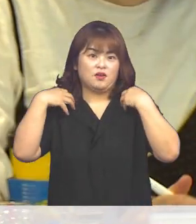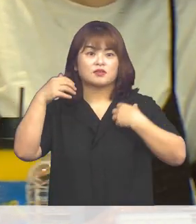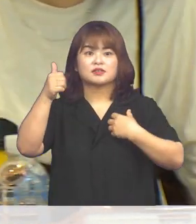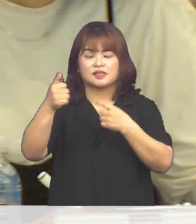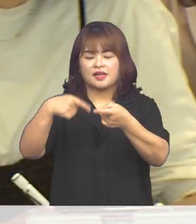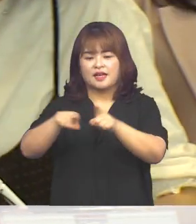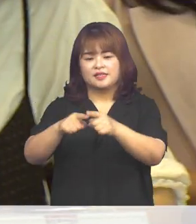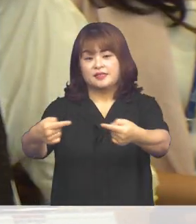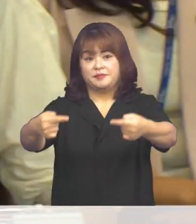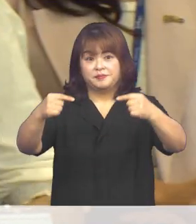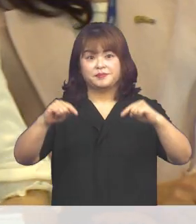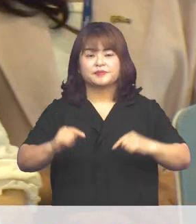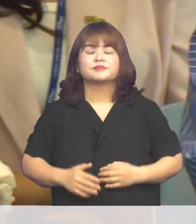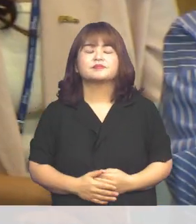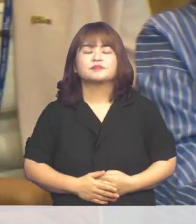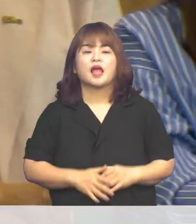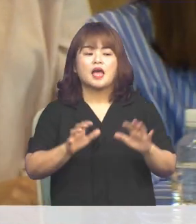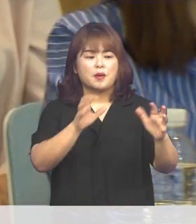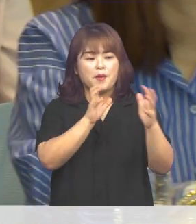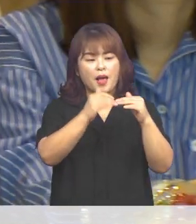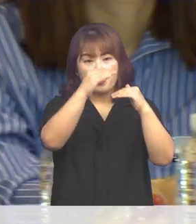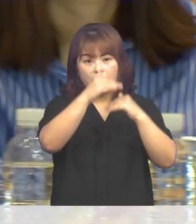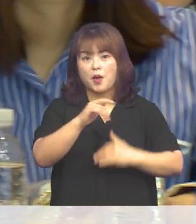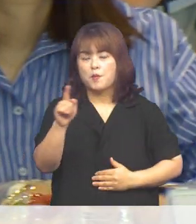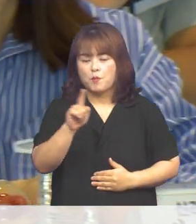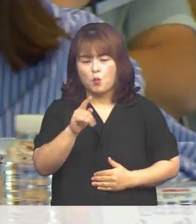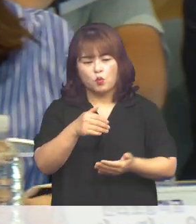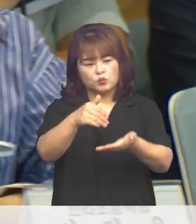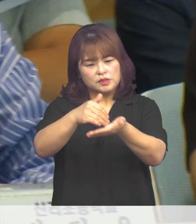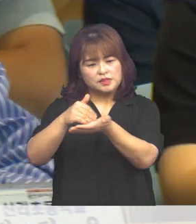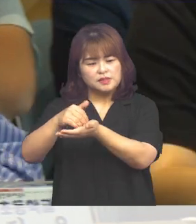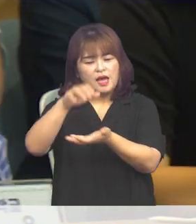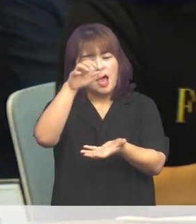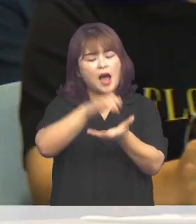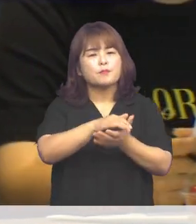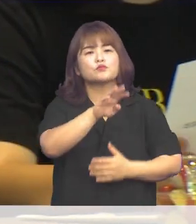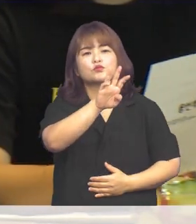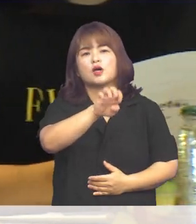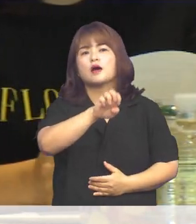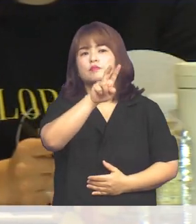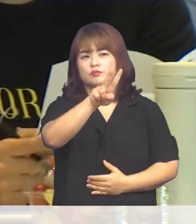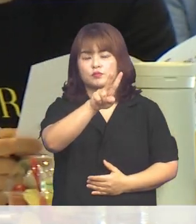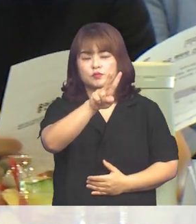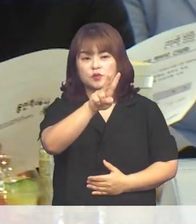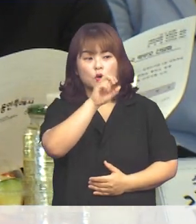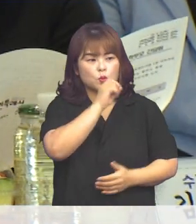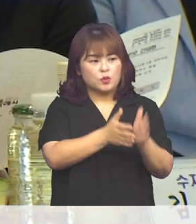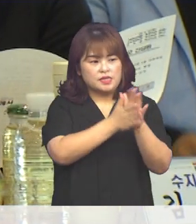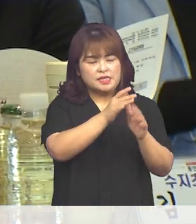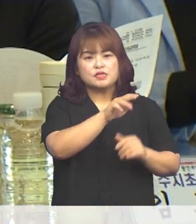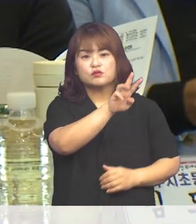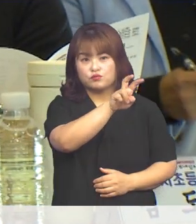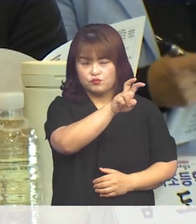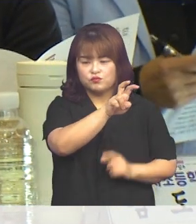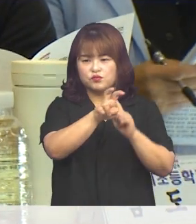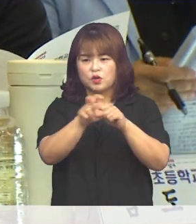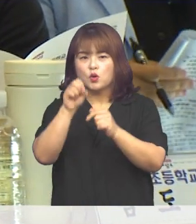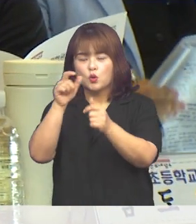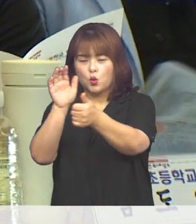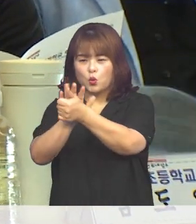참석했습니다. 한편 이번 간담회에서 건의한 내용은 총 42건으로 이 중 20건은 시가,